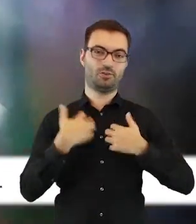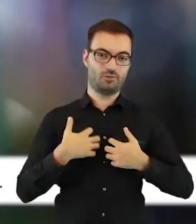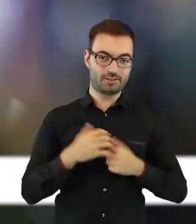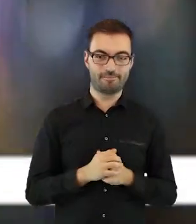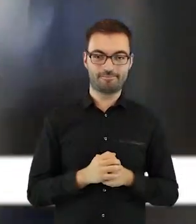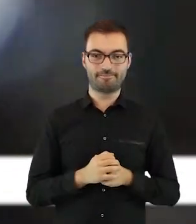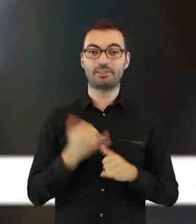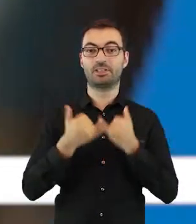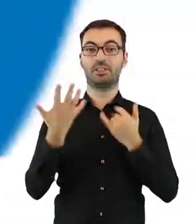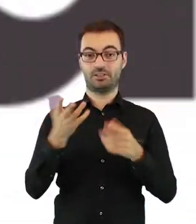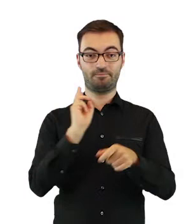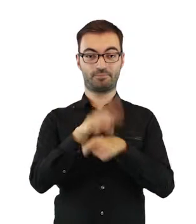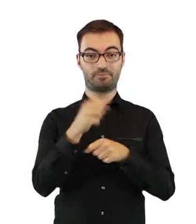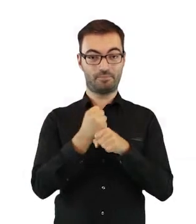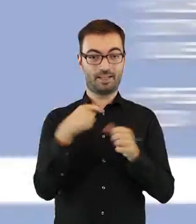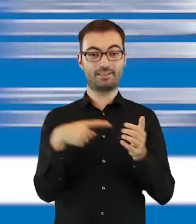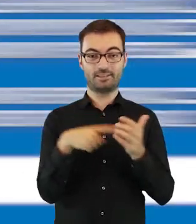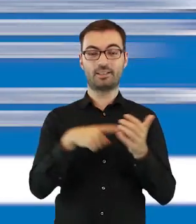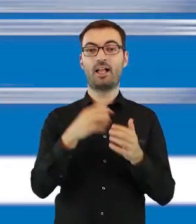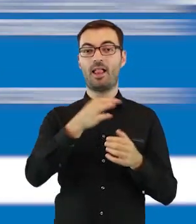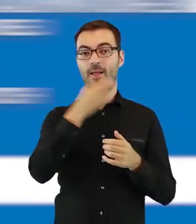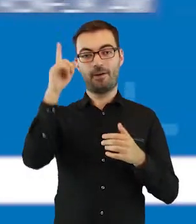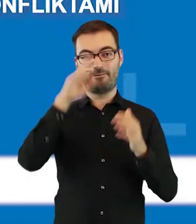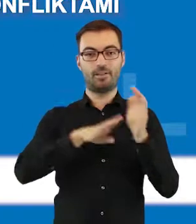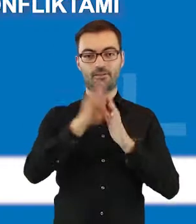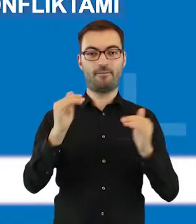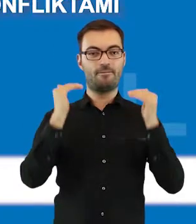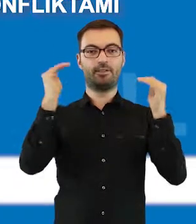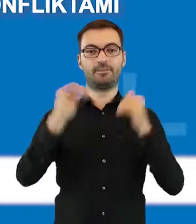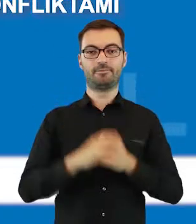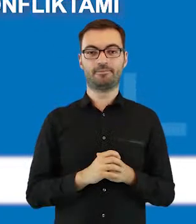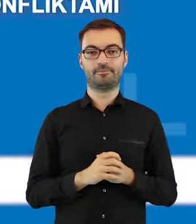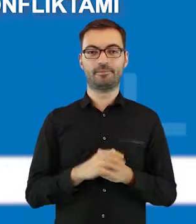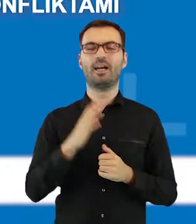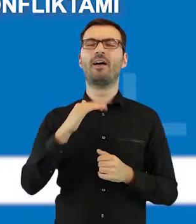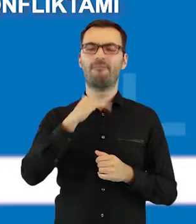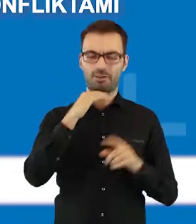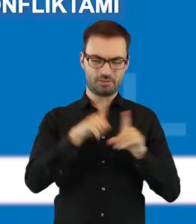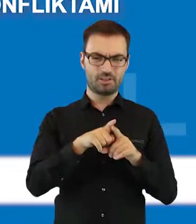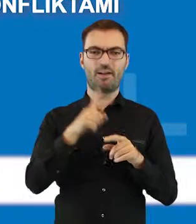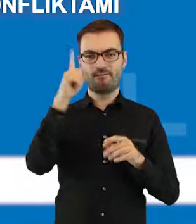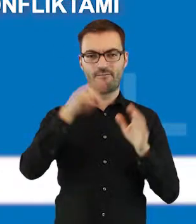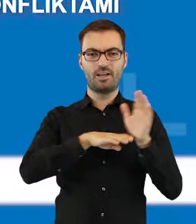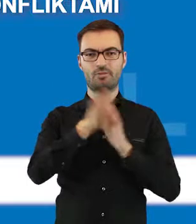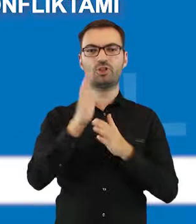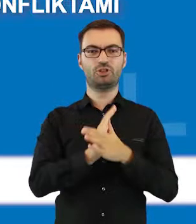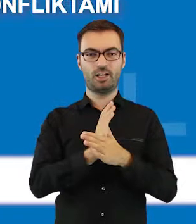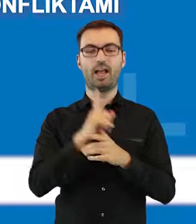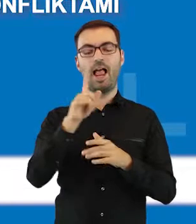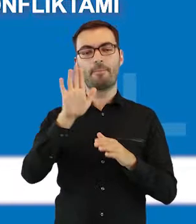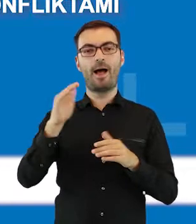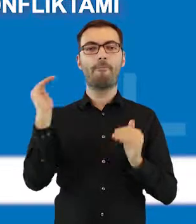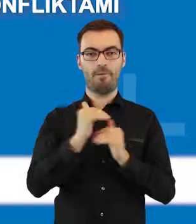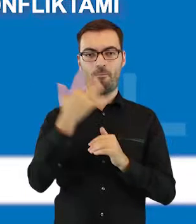środowiska. Do podjęcia pracy w tym zawodzie preferowane jest wykształcenie wyższe. Wystarczające może być wykształcenie średnie